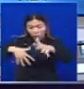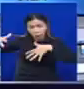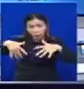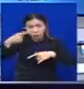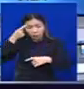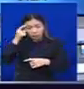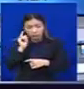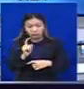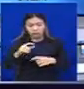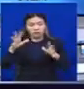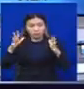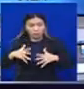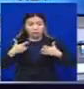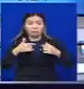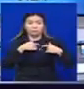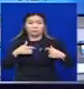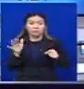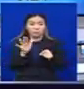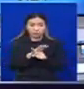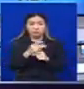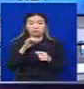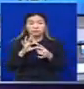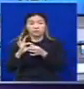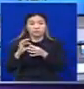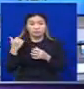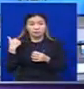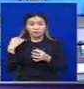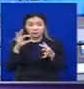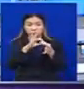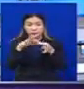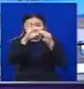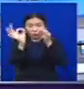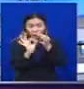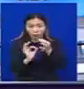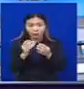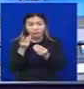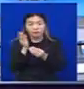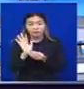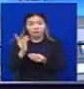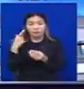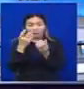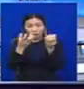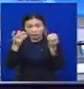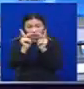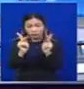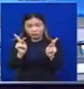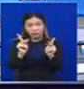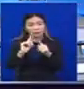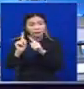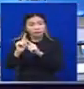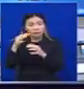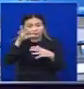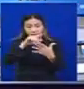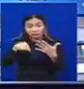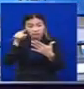ใจการเดินหน้าจัดส่งร่างรัฐธรรมนูญและสาระสำคัญของการออกเสียงประชามติของคณะกรรมการการเลือกตั้งครับโดยเ